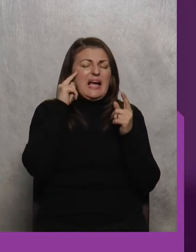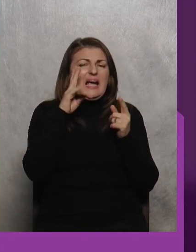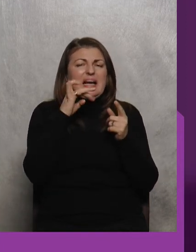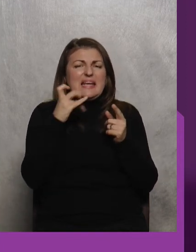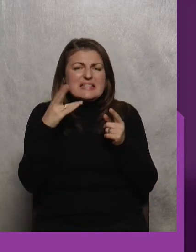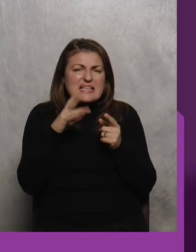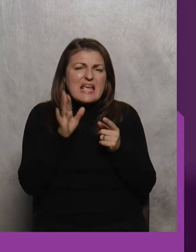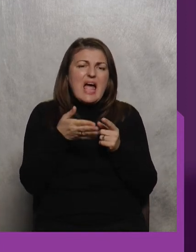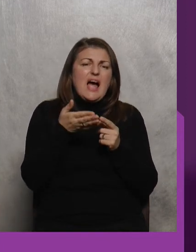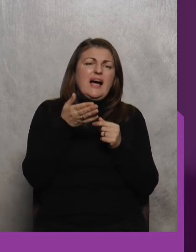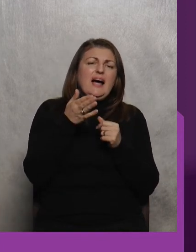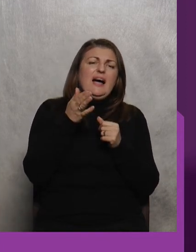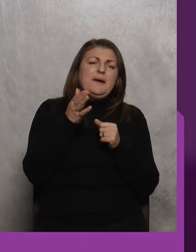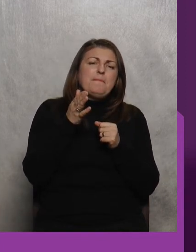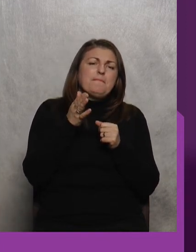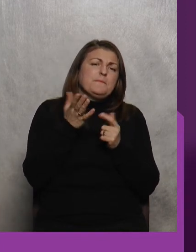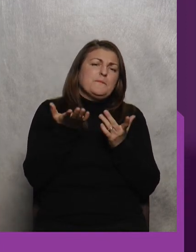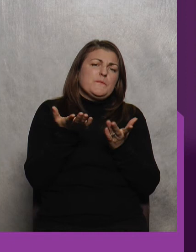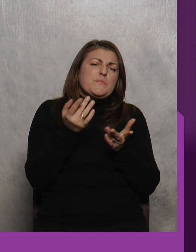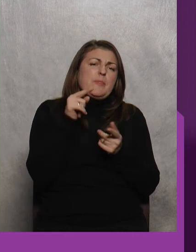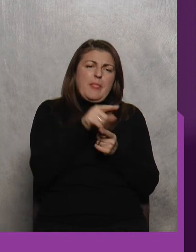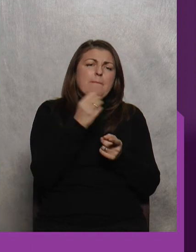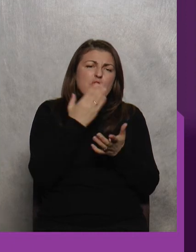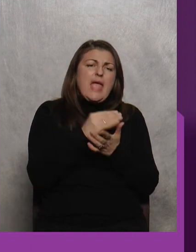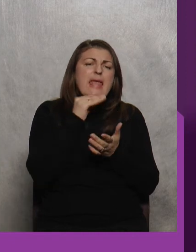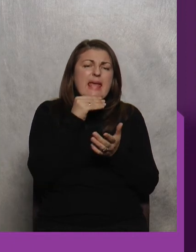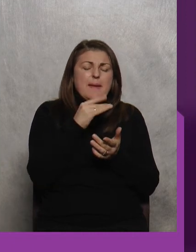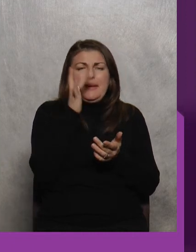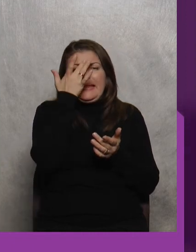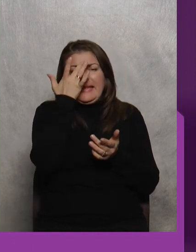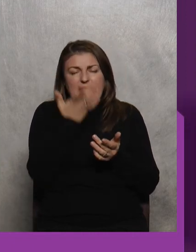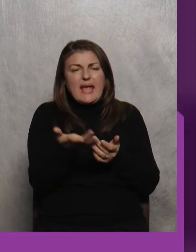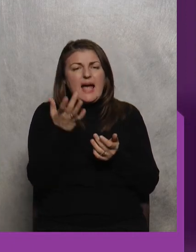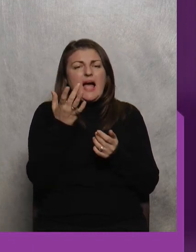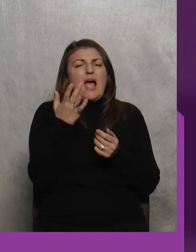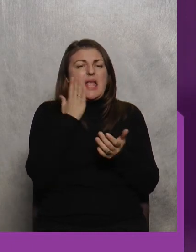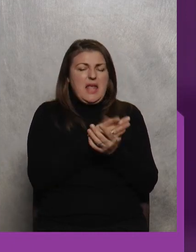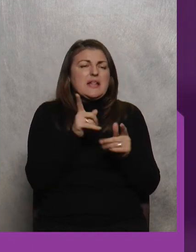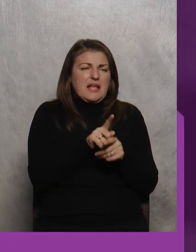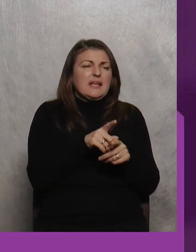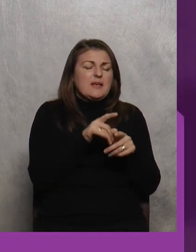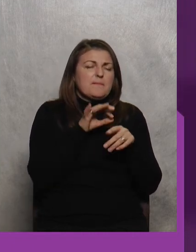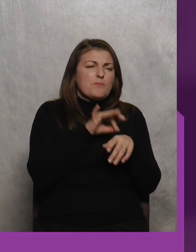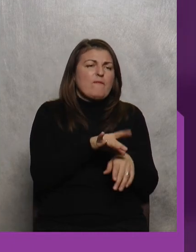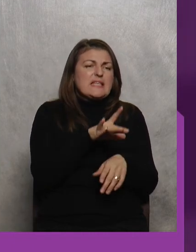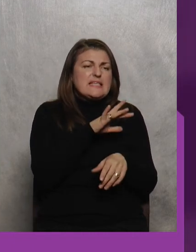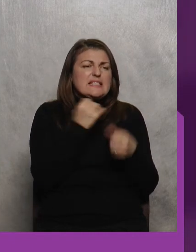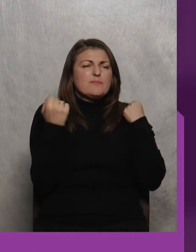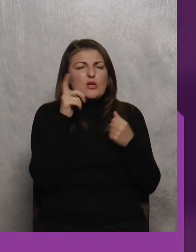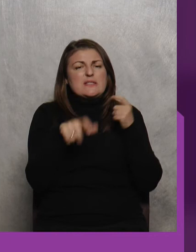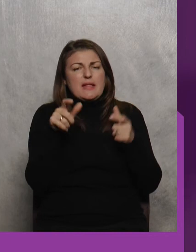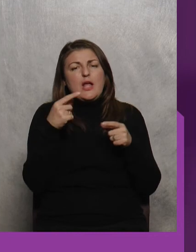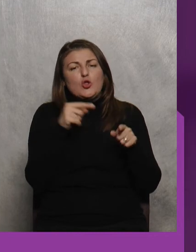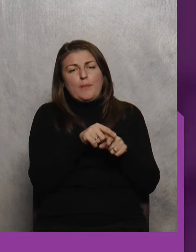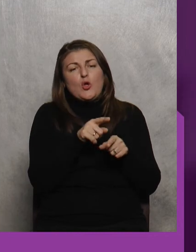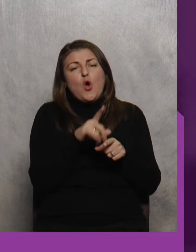Казахстан. Ну, там є Єгипет, Індія, є провідні спортсмени.